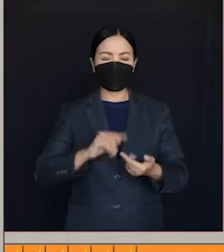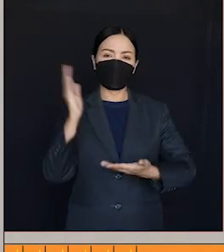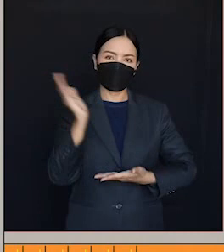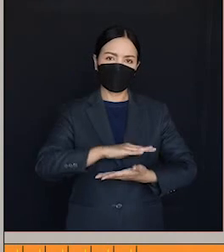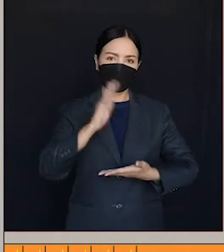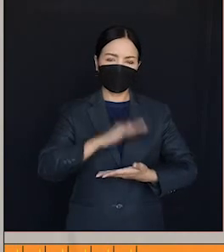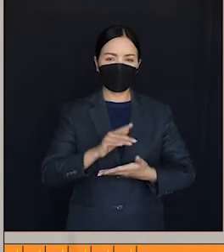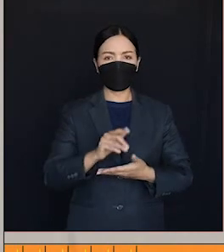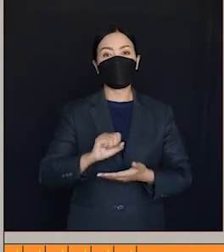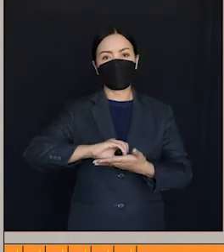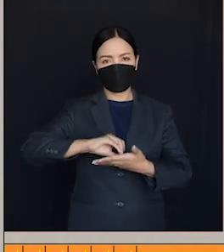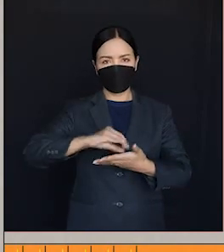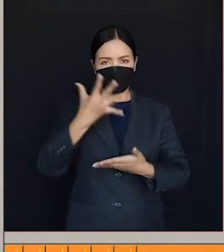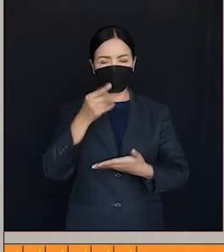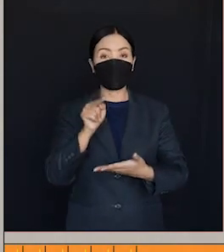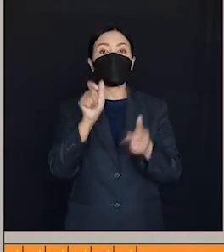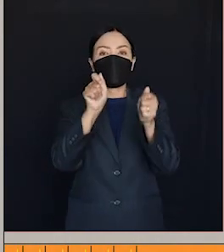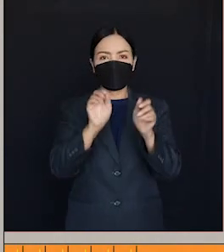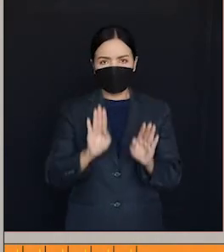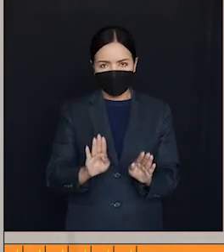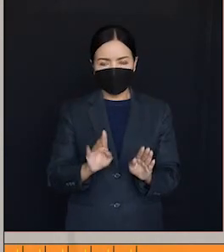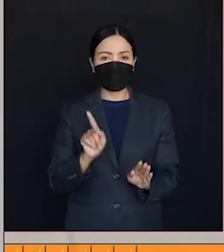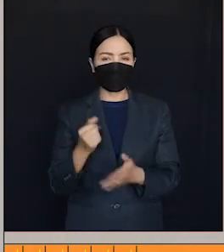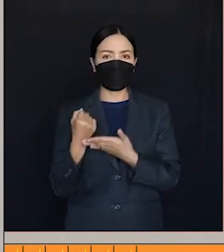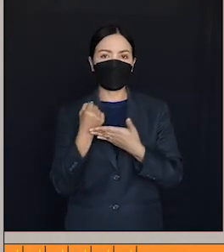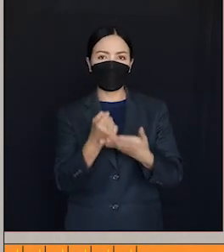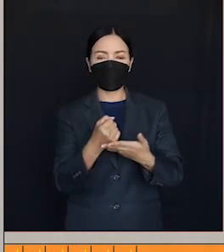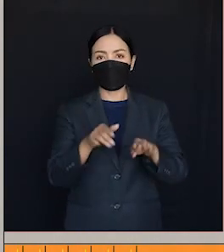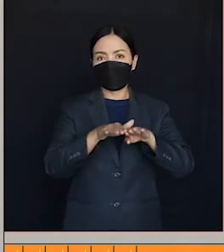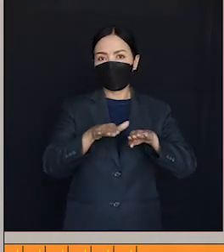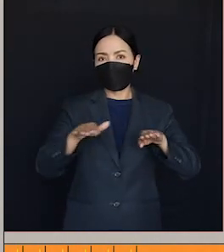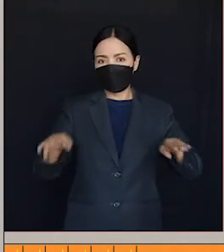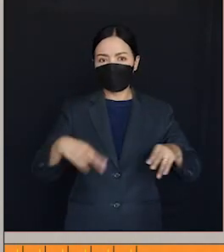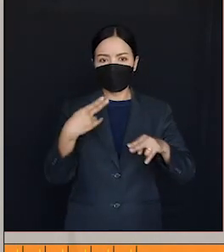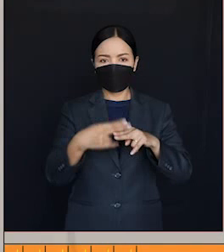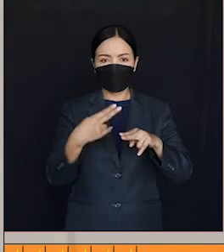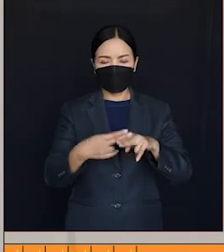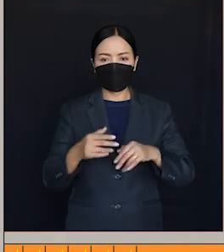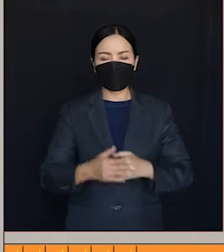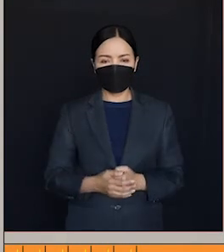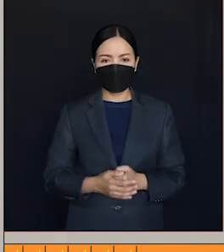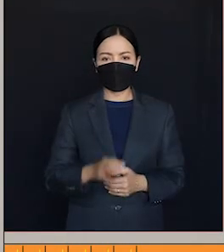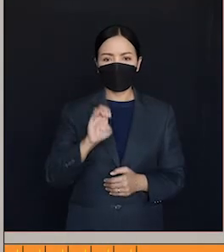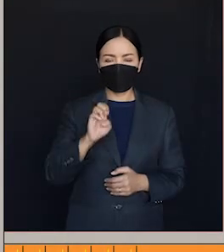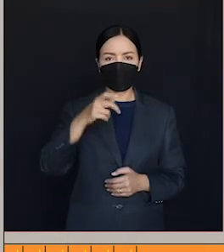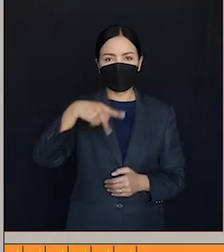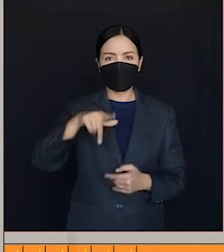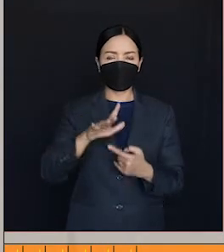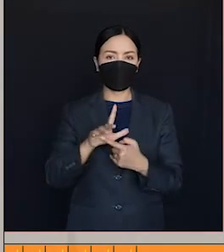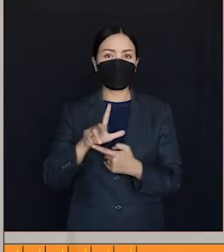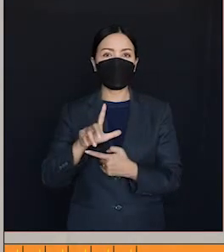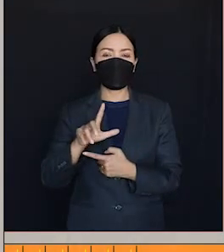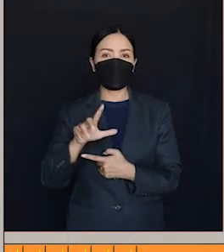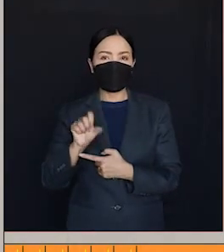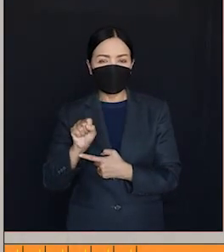ะคะโปรแกรมนั้นเนี่ยก็จะรองรับมาตรฐานที่เราเรียกว่า EPUB 3สามารถทำเป็นสิ่งพิ